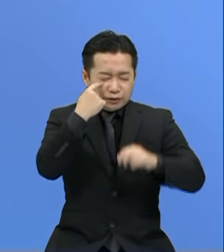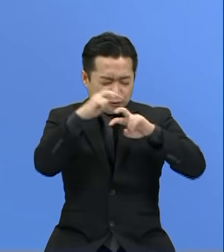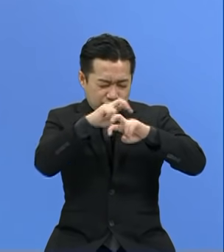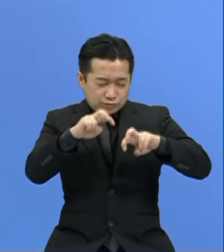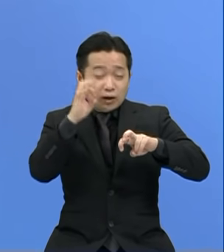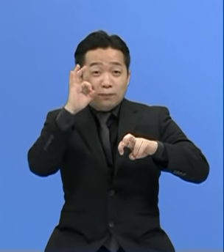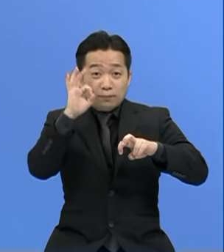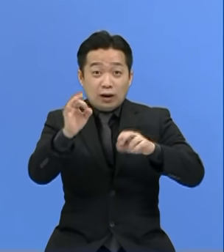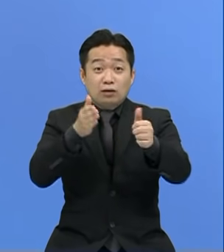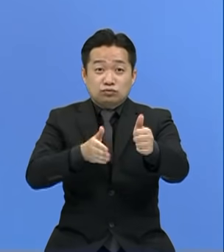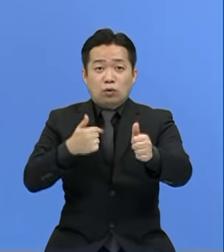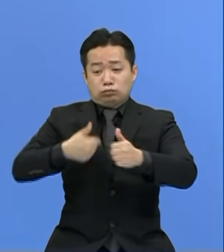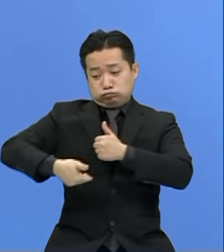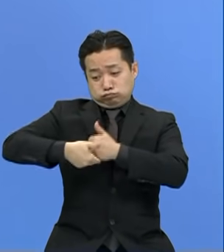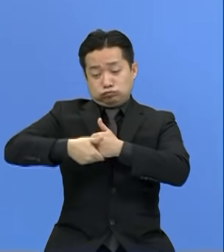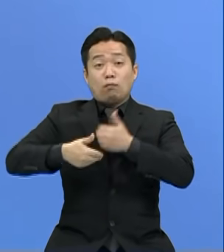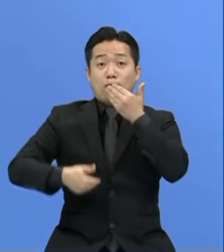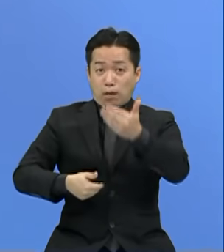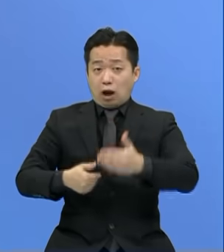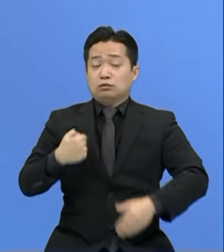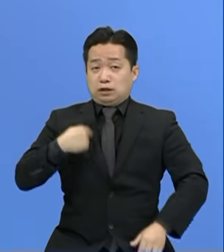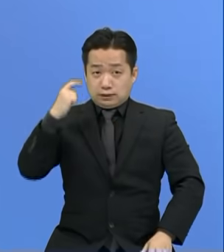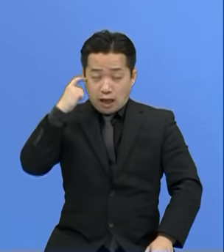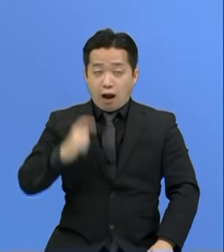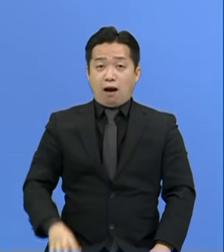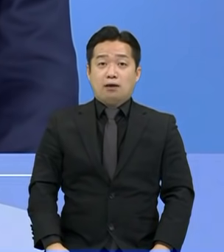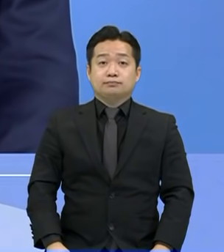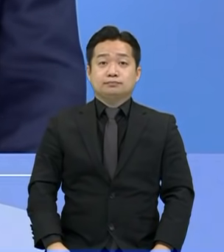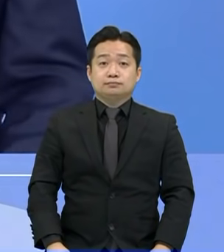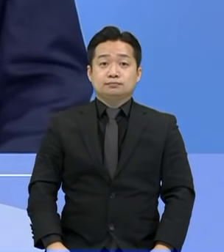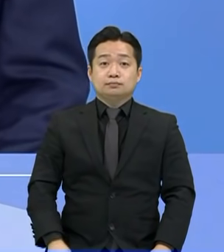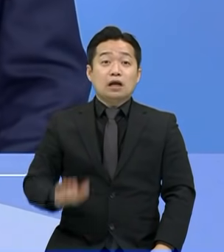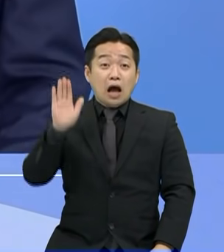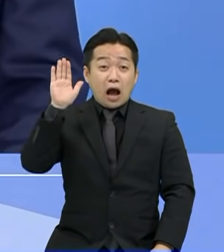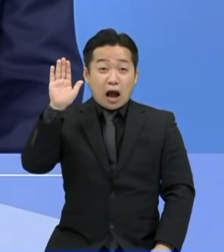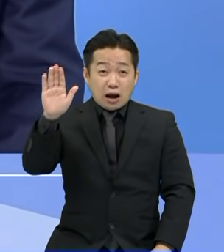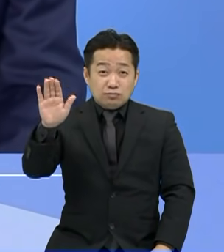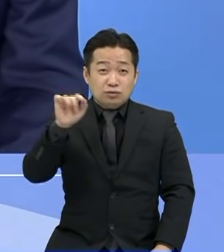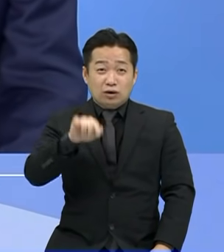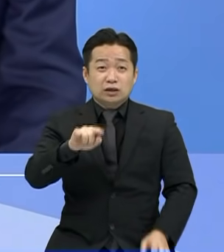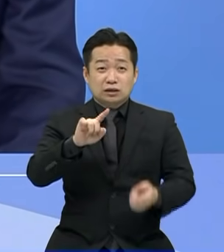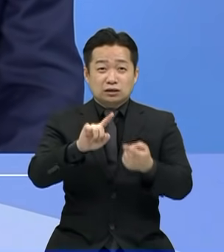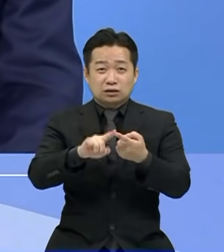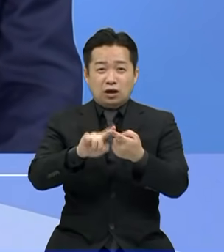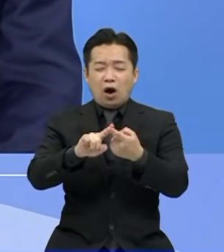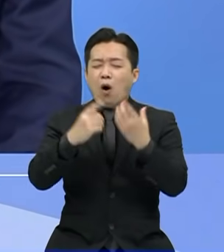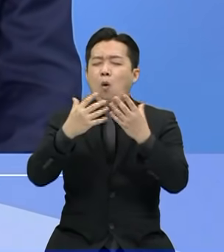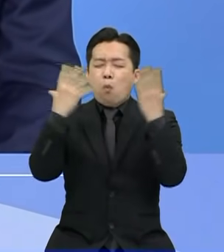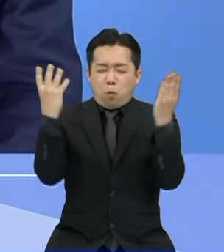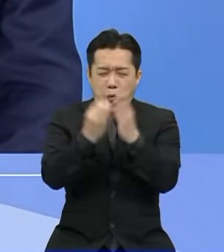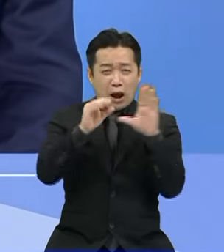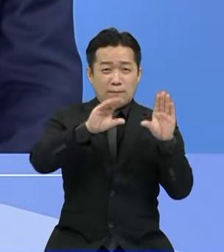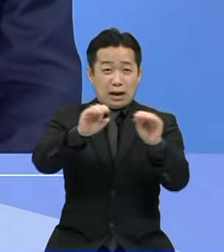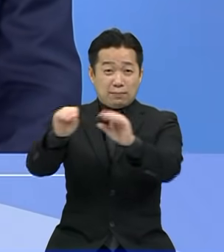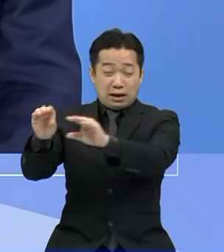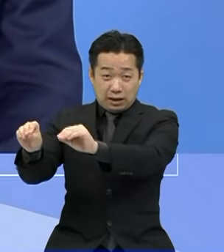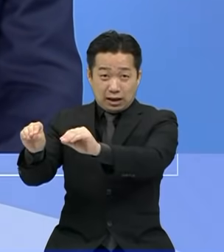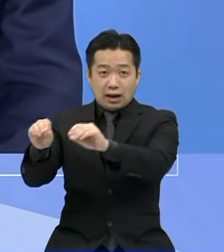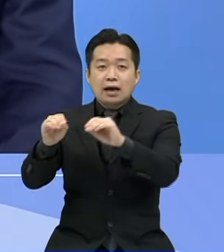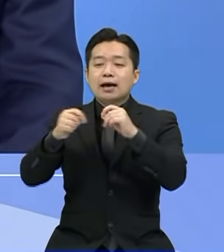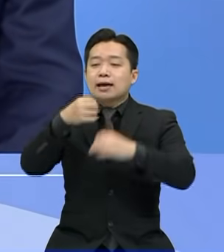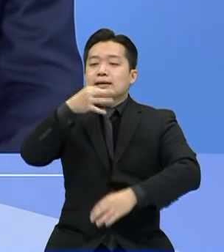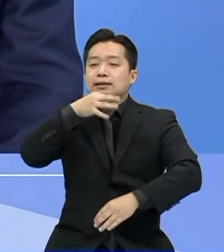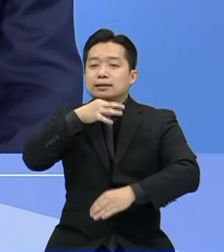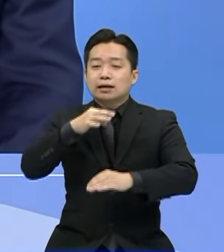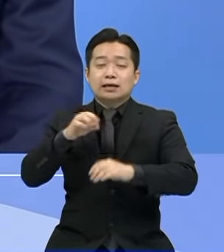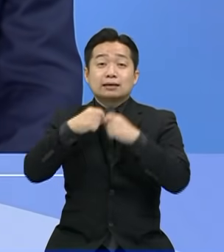충분히 오히려 저는 칭찬받을 일이다라고 생각합니다. 앞으로는 뭐 이런 거 아예 원천적으로 불가능하게 개발 이익 민간이 못 갖게